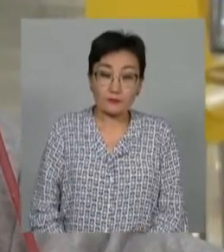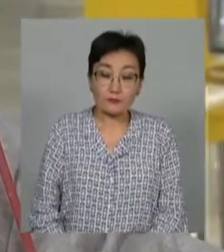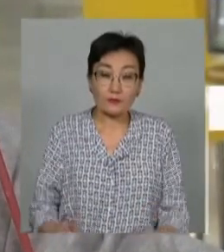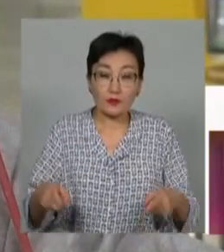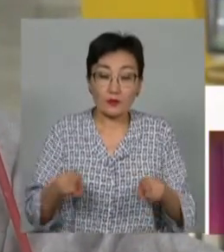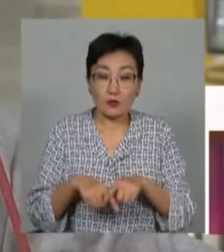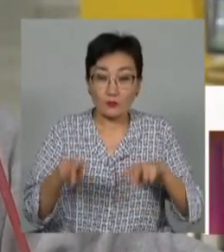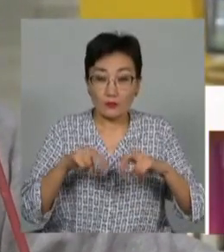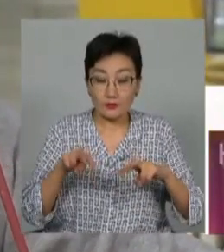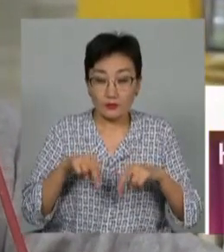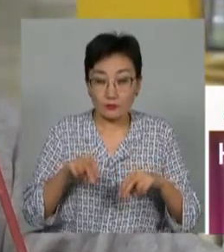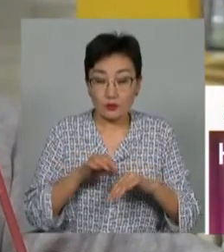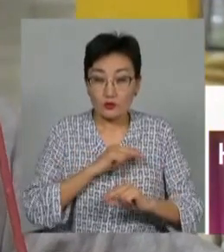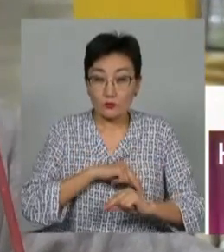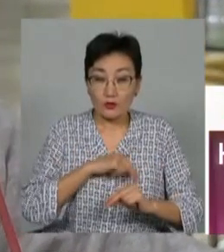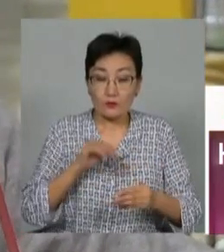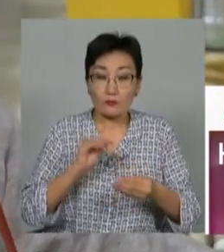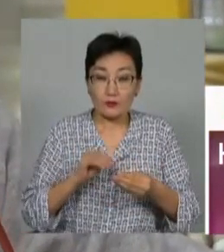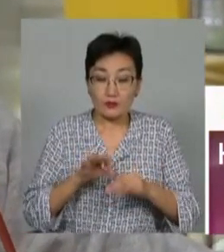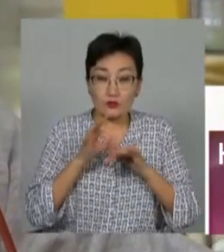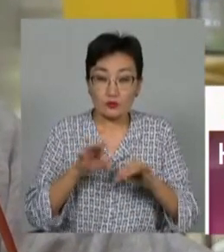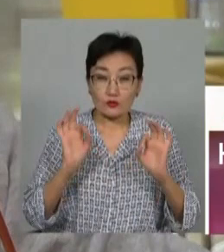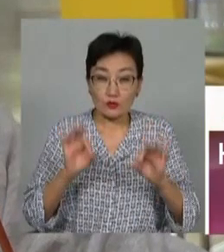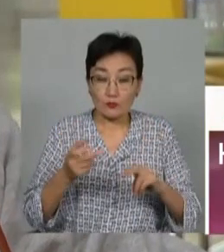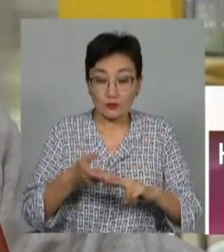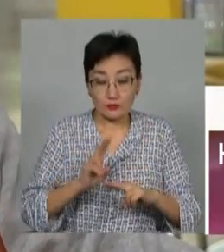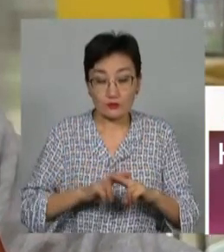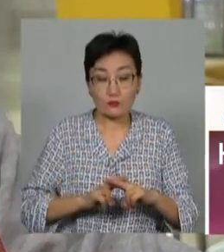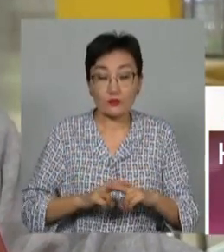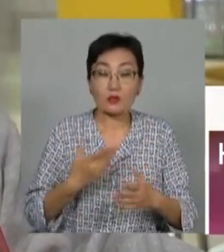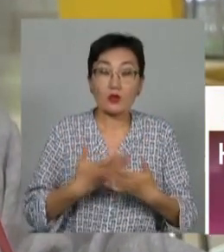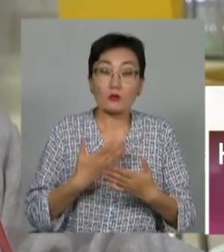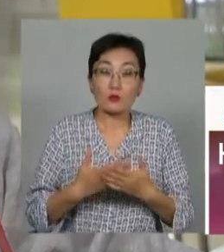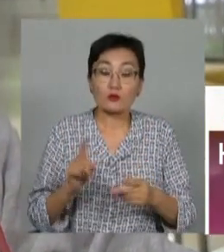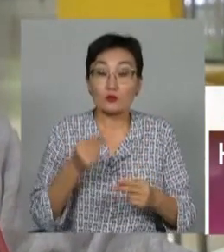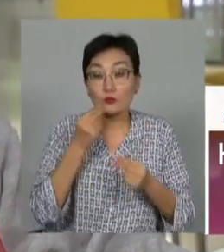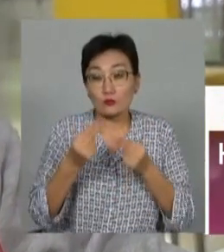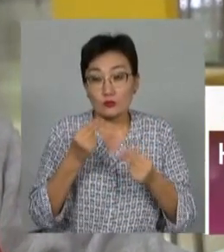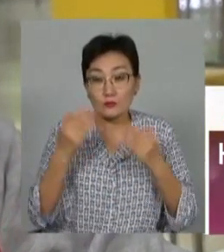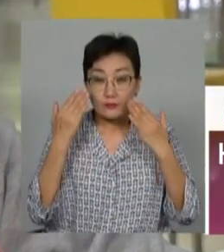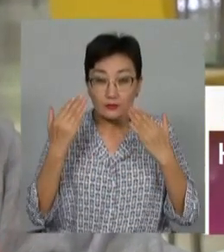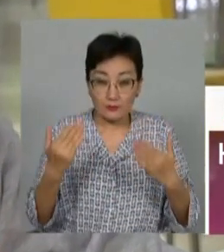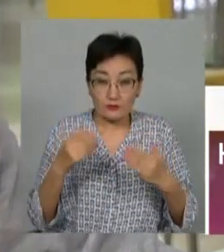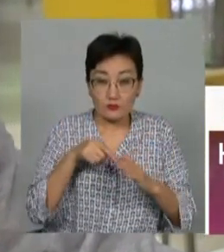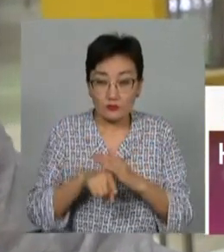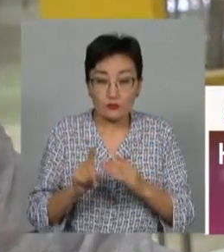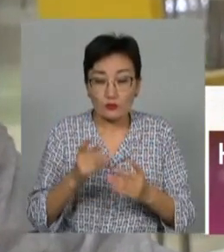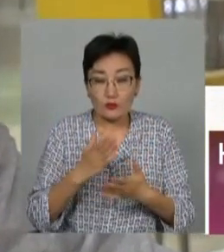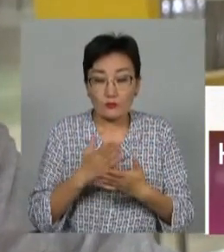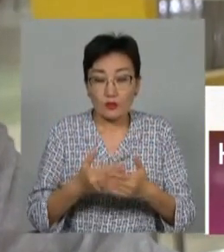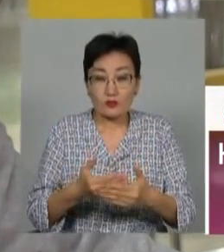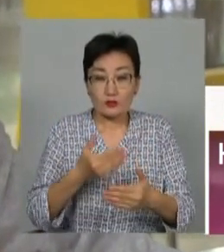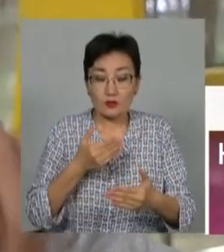Бұндай сараптама жиі-жиі болған дұрыс, себебі мысалы не жеп жатқанын білмейсің. Ол